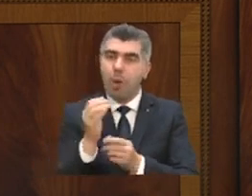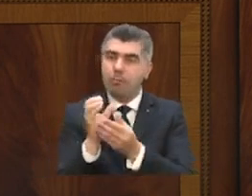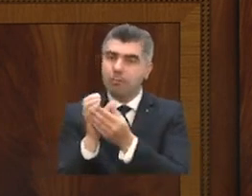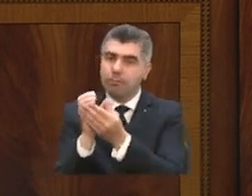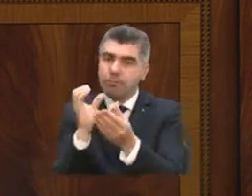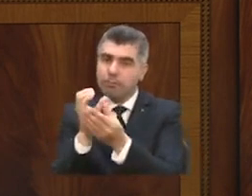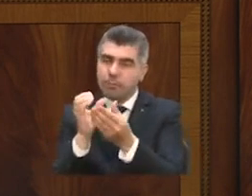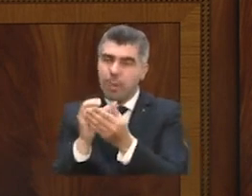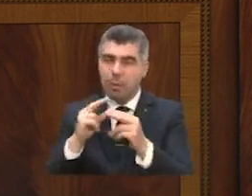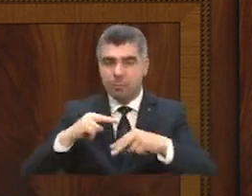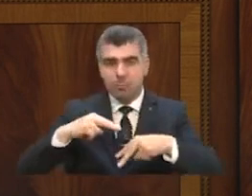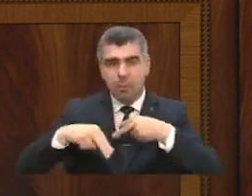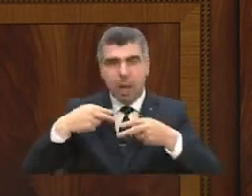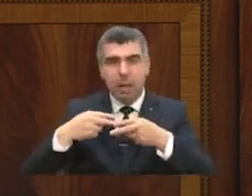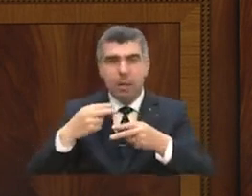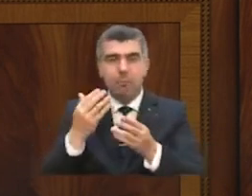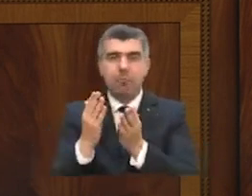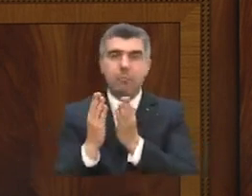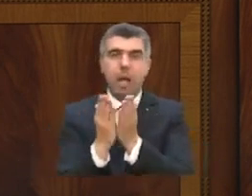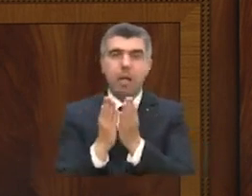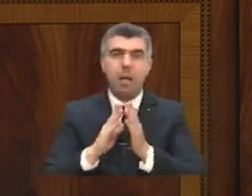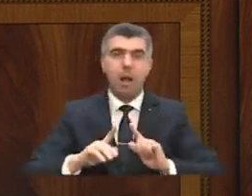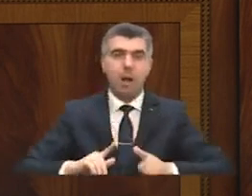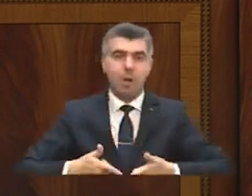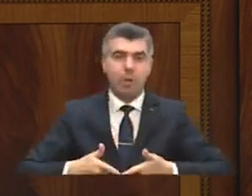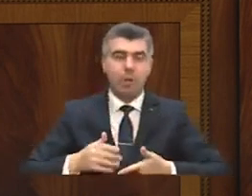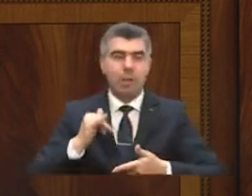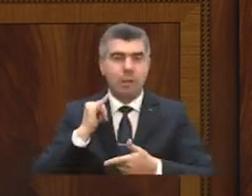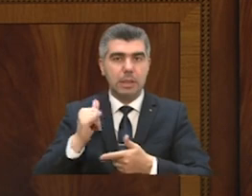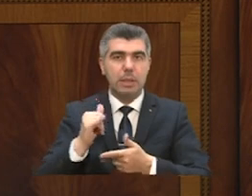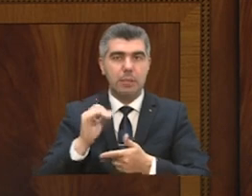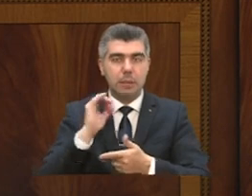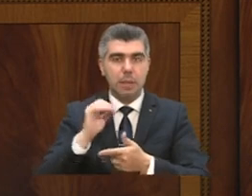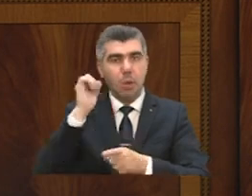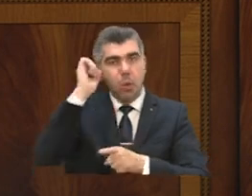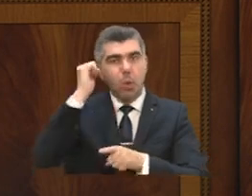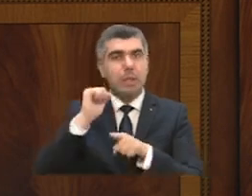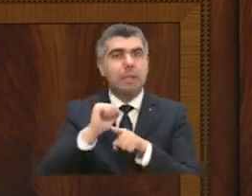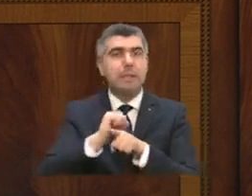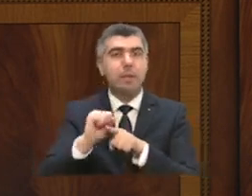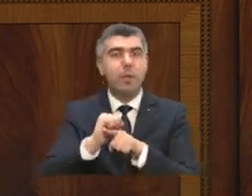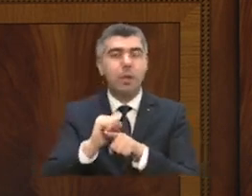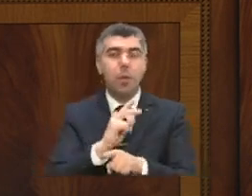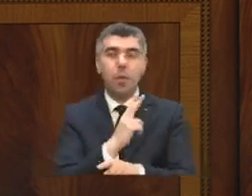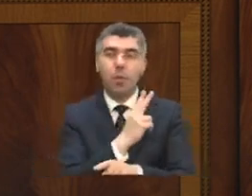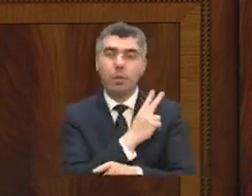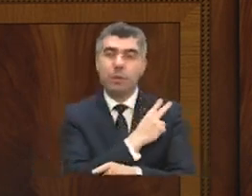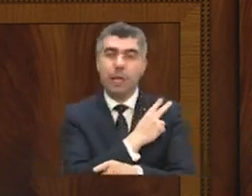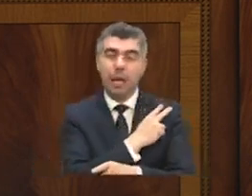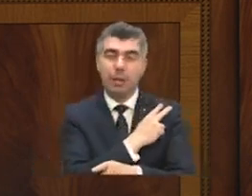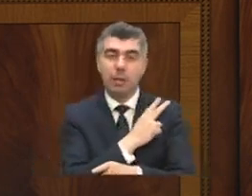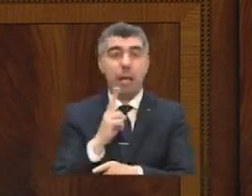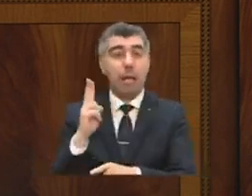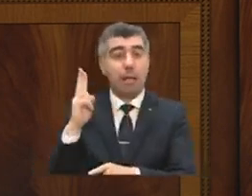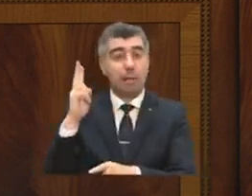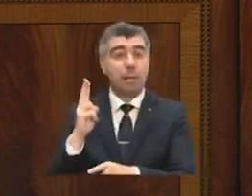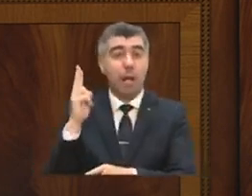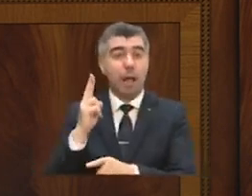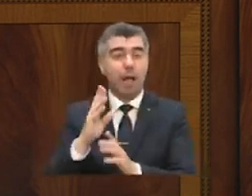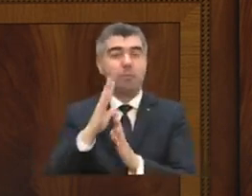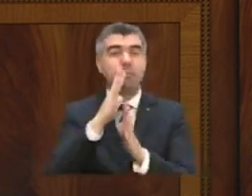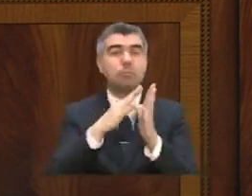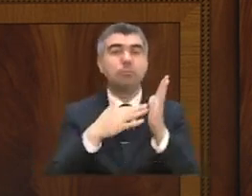والإطعام المدرسي، كما سيتم العمل على توطيد إصلاح نظام التكوين المتعلق بالأساتذة وإطلاق برنامج